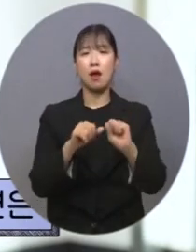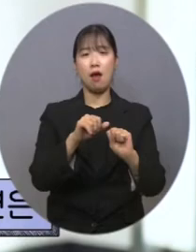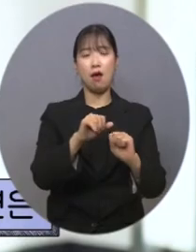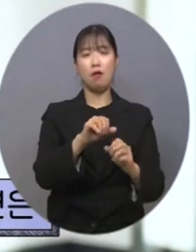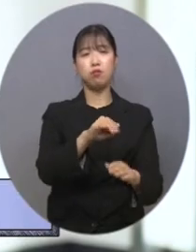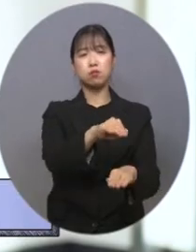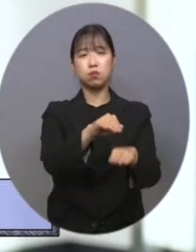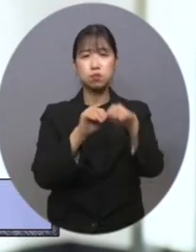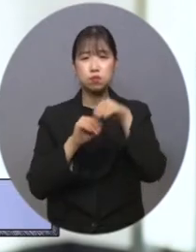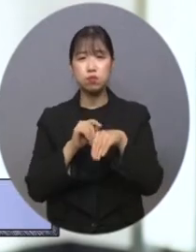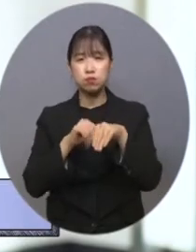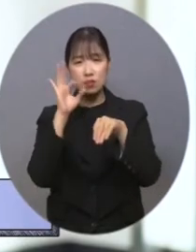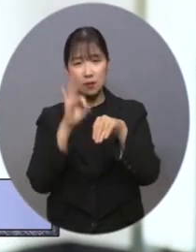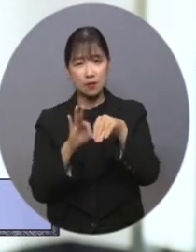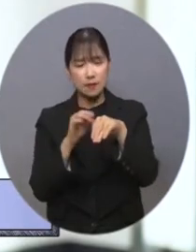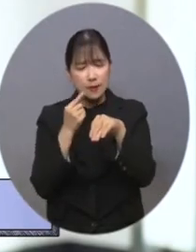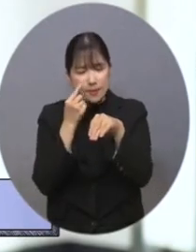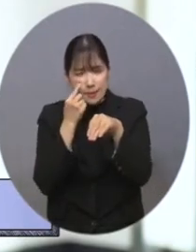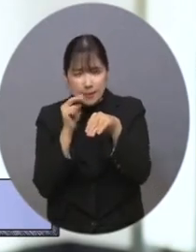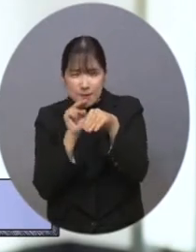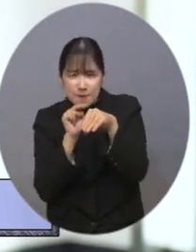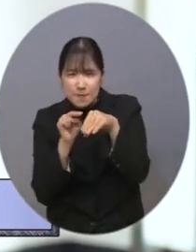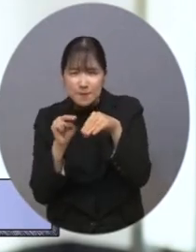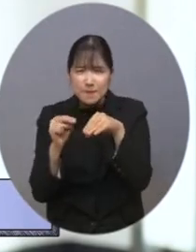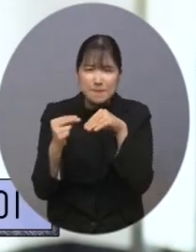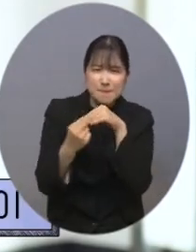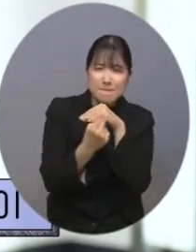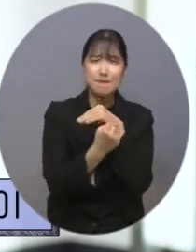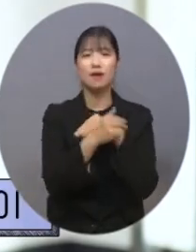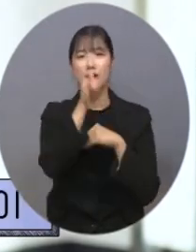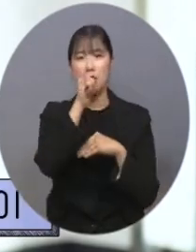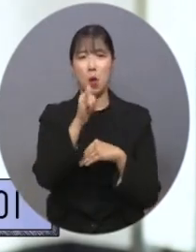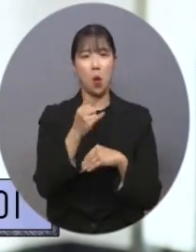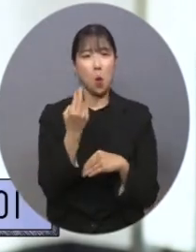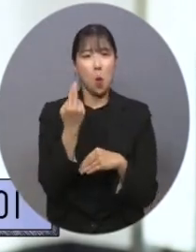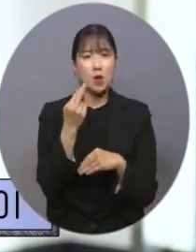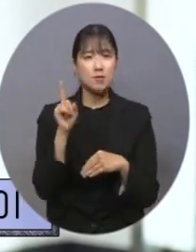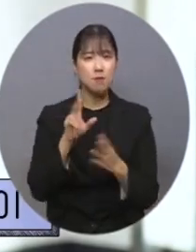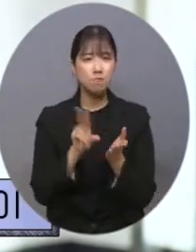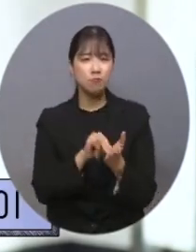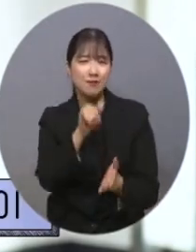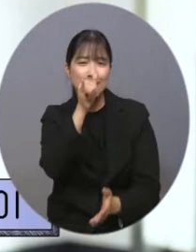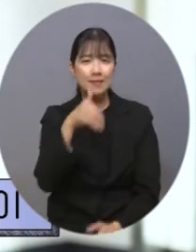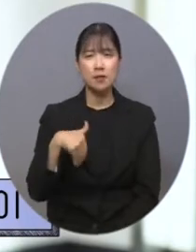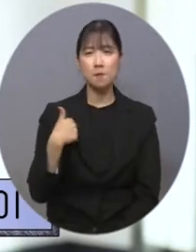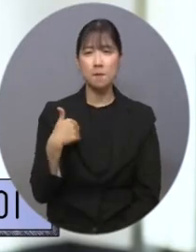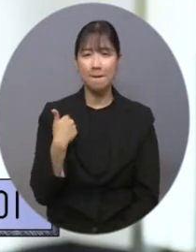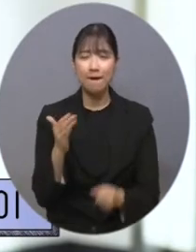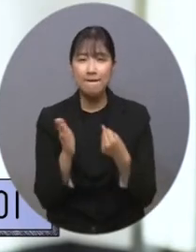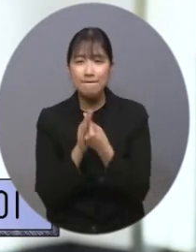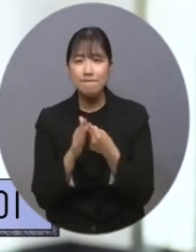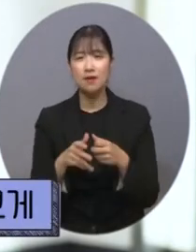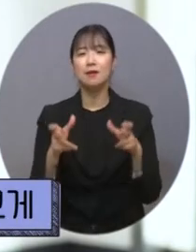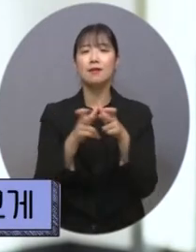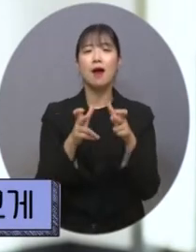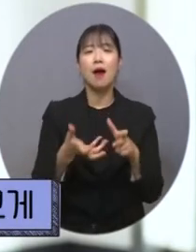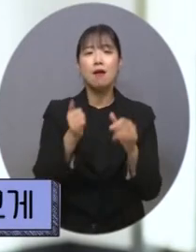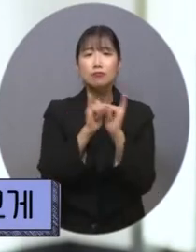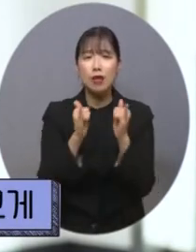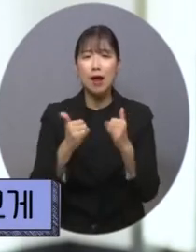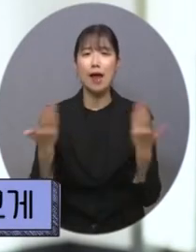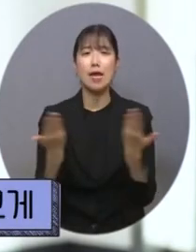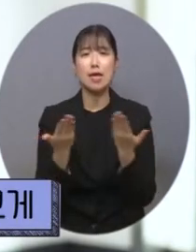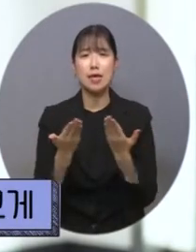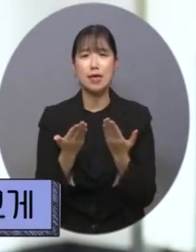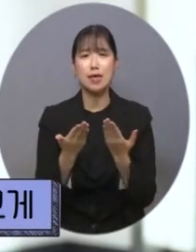나면은 그 차를 유심히 꼼꼼히 챙겨보더라고요. 혹시나 어디 문제가 있지 않을까. 그런데 장애 가진 사람들이